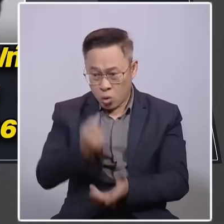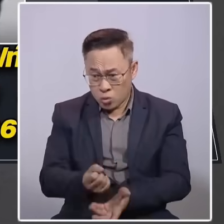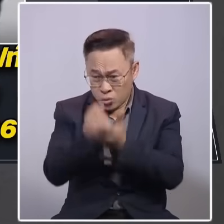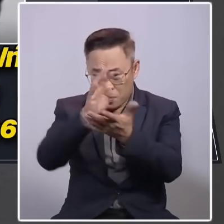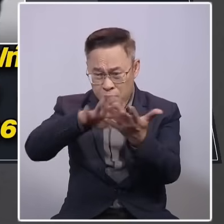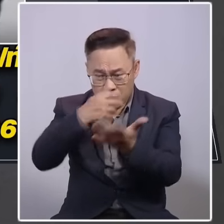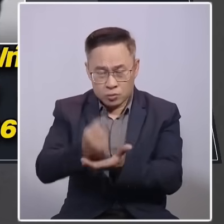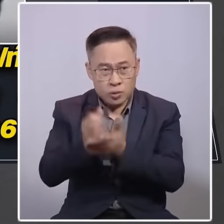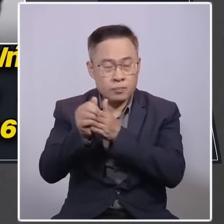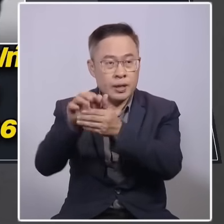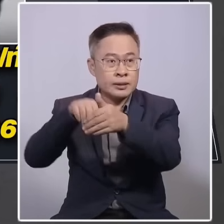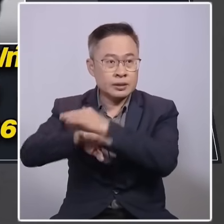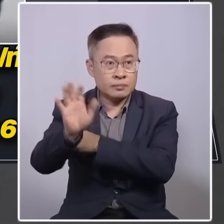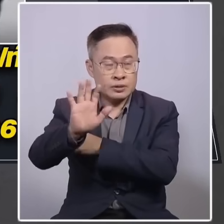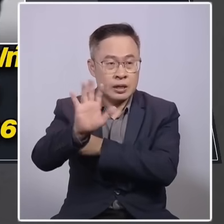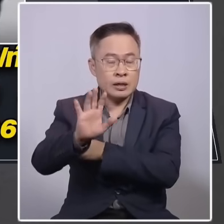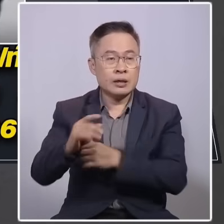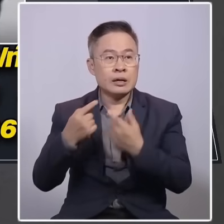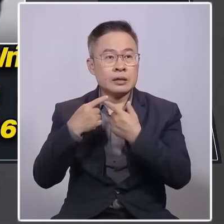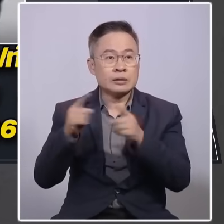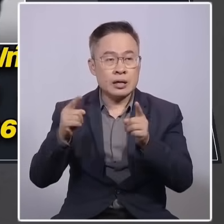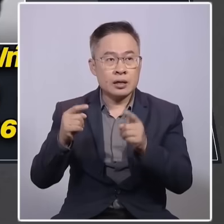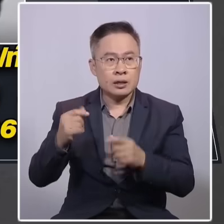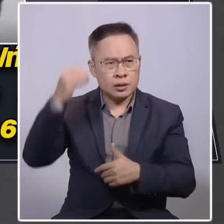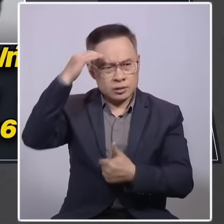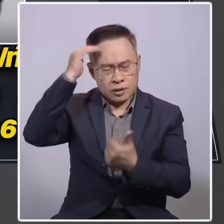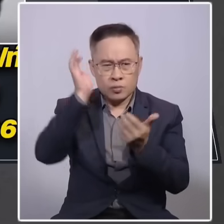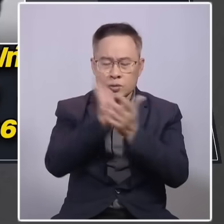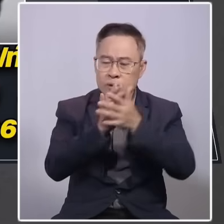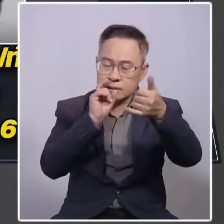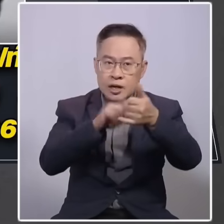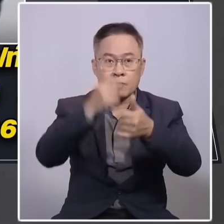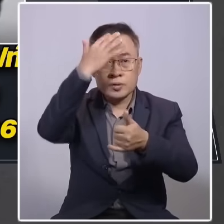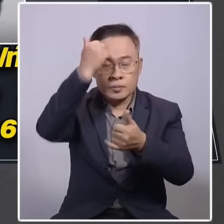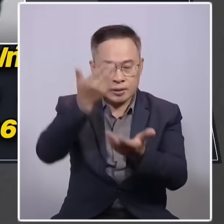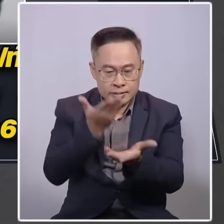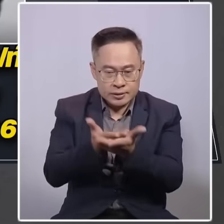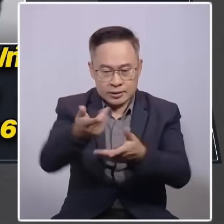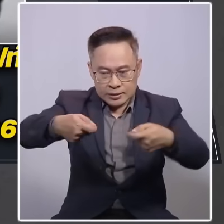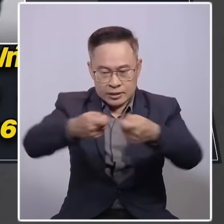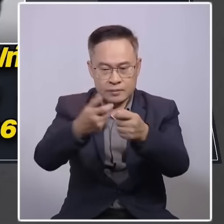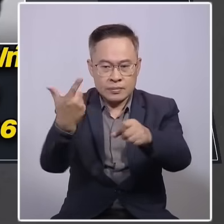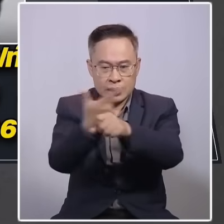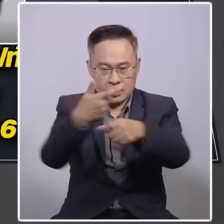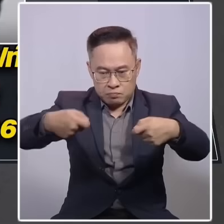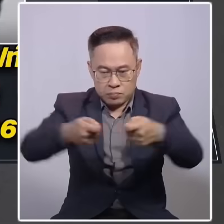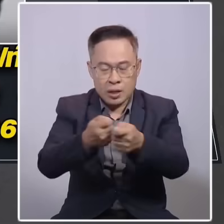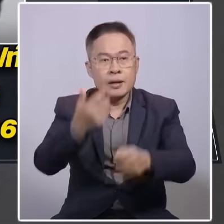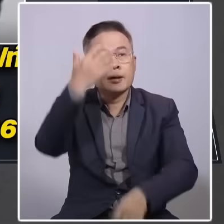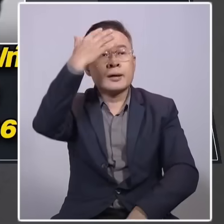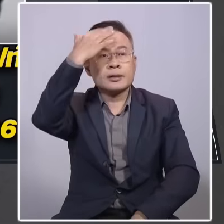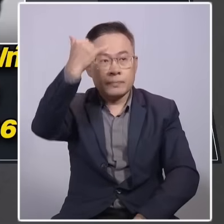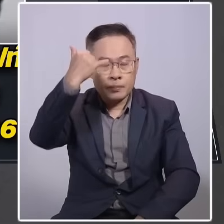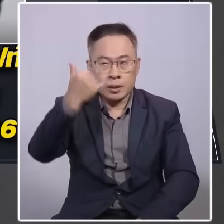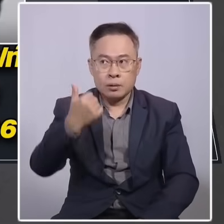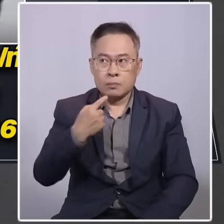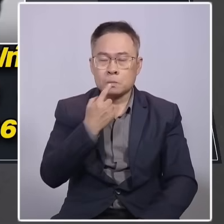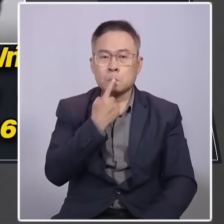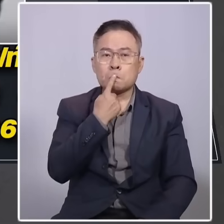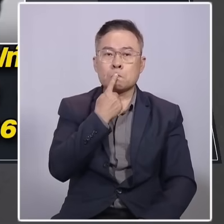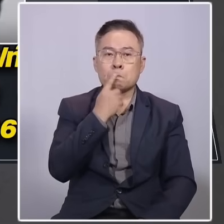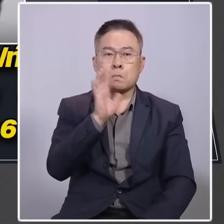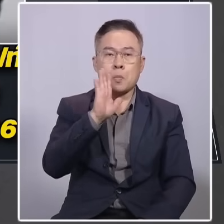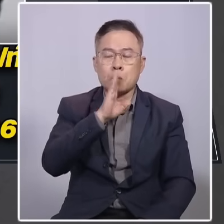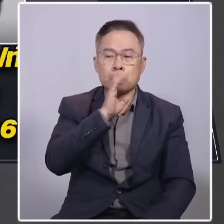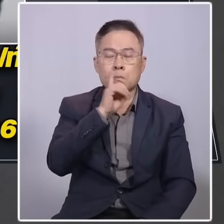นะแต่เมื่อเจ้าหน้าที่พุ่งเป้าไปที่ว่าทำไมเนี่ยต้องซื้อครีมตัดเหล็กไปให้เสี่แป้งก็ไม่ยอมพูดนะว่าซื้อไปให้ทำไมเออเอา